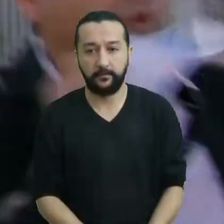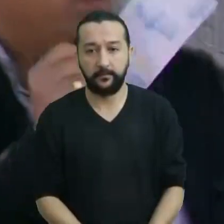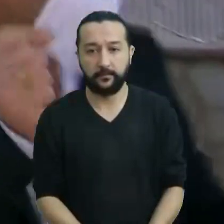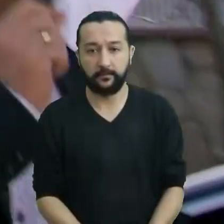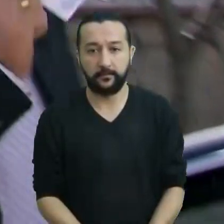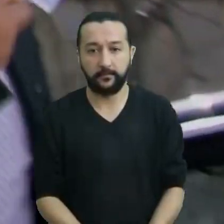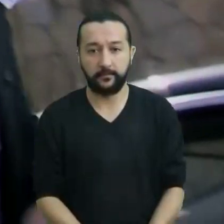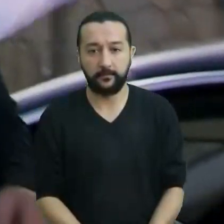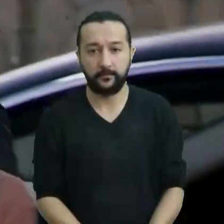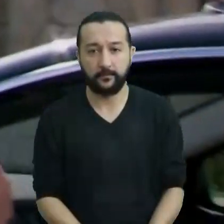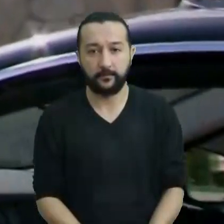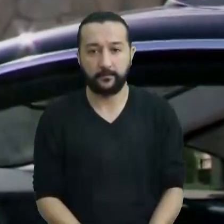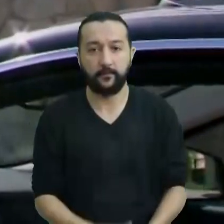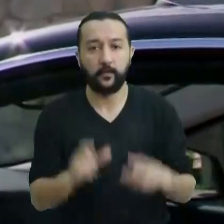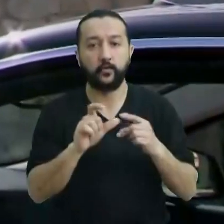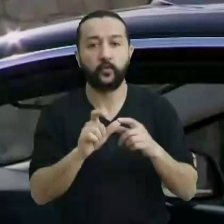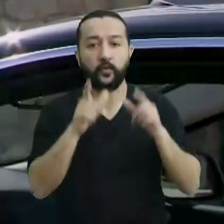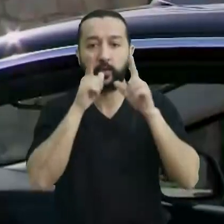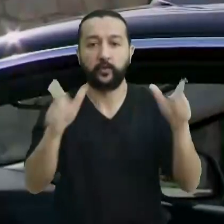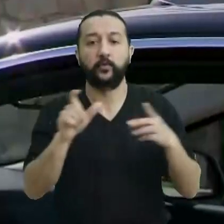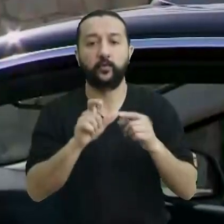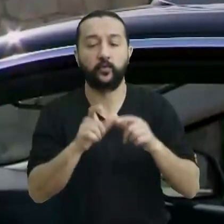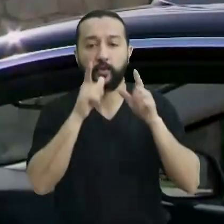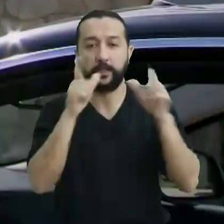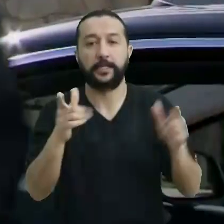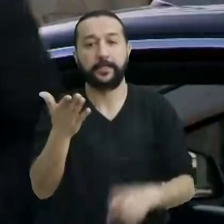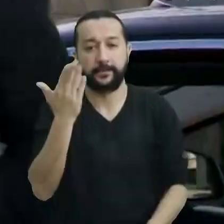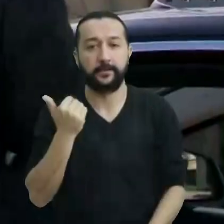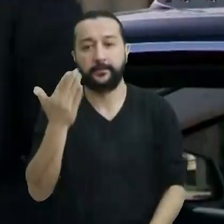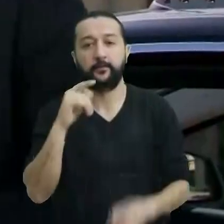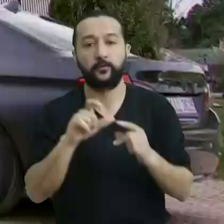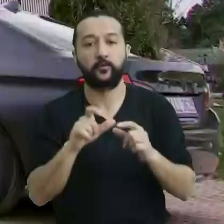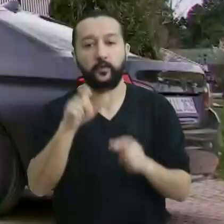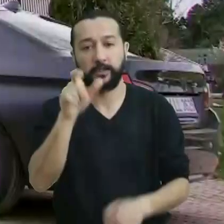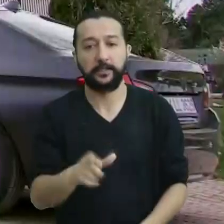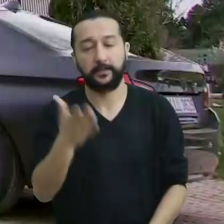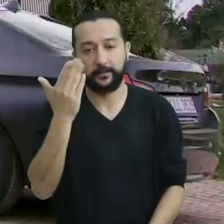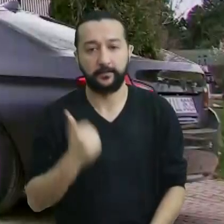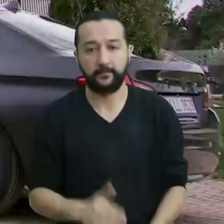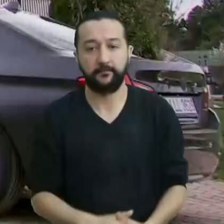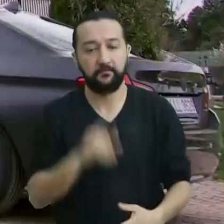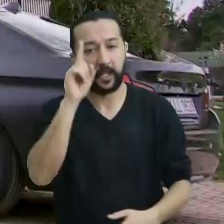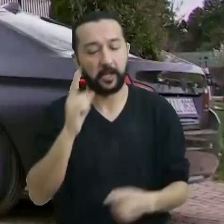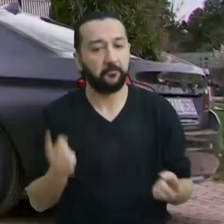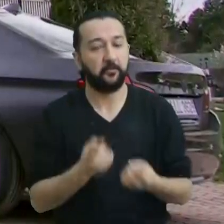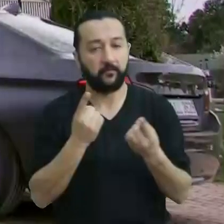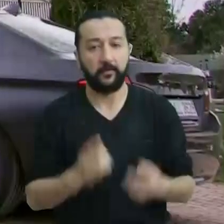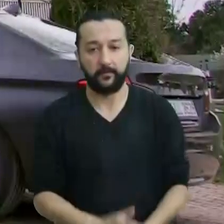ediyor. Şükrü, Şükrü gel, Şükrü. Allah